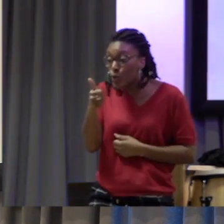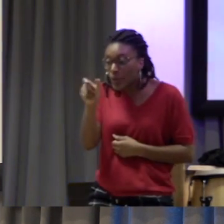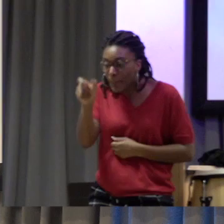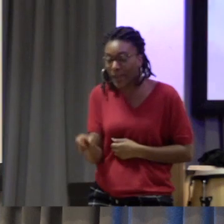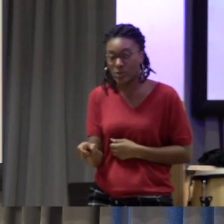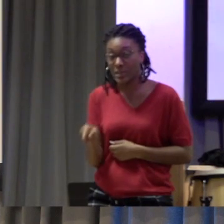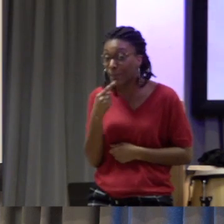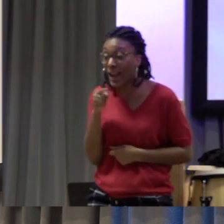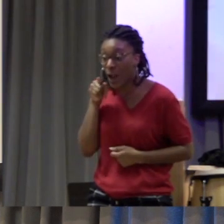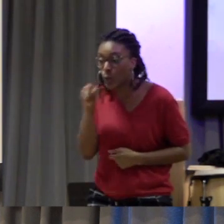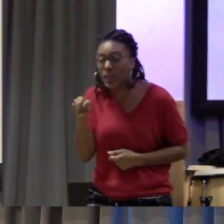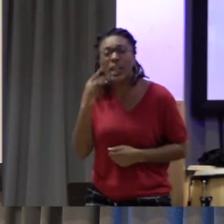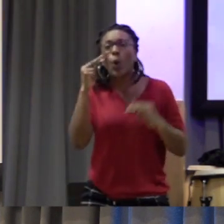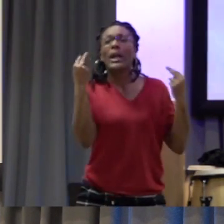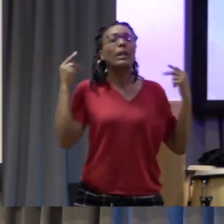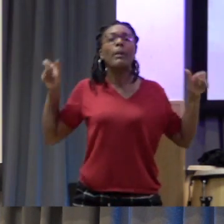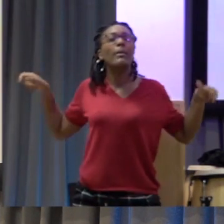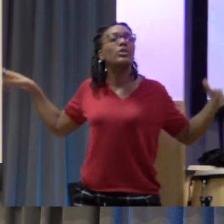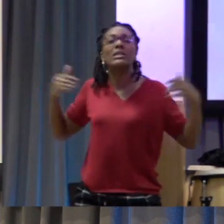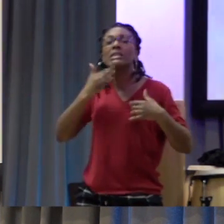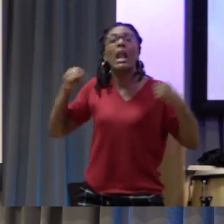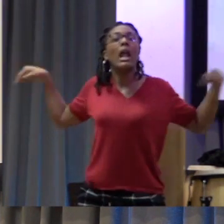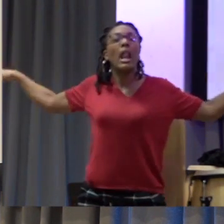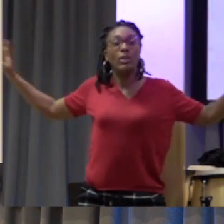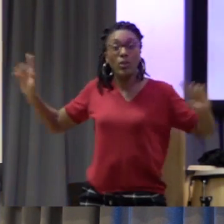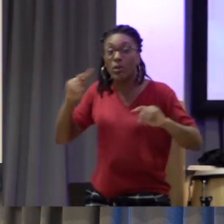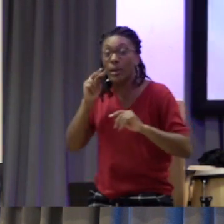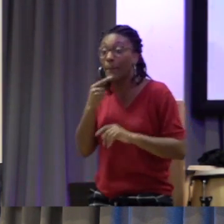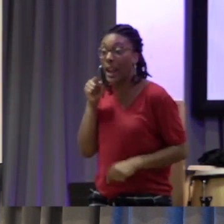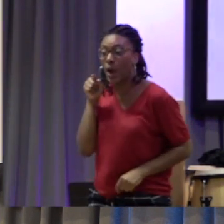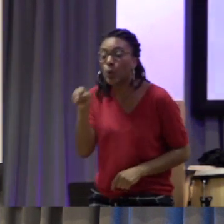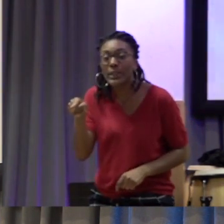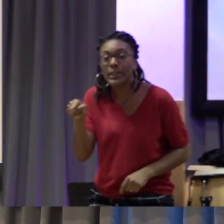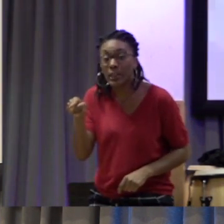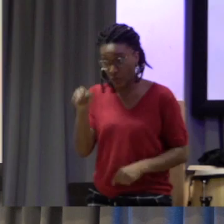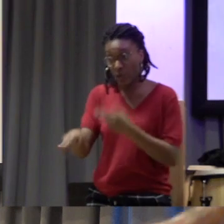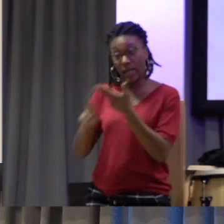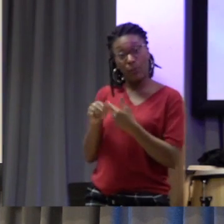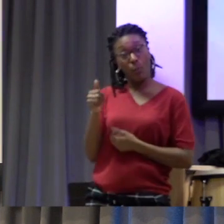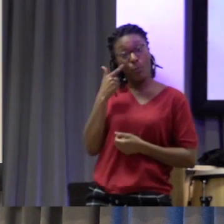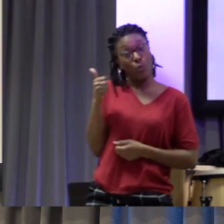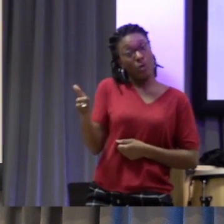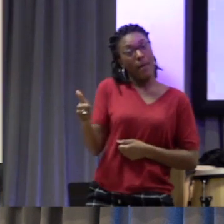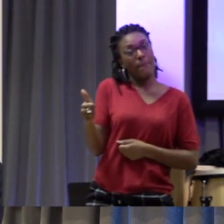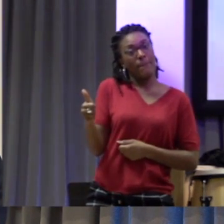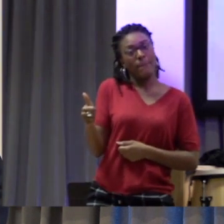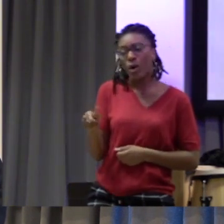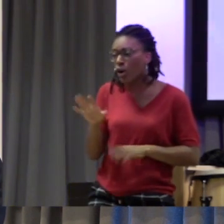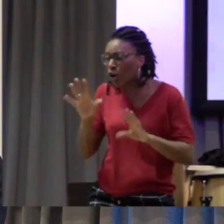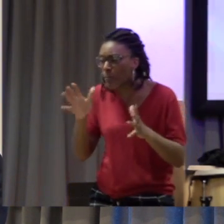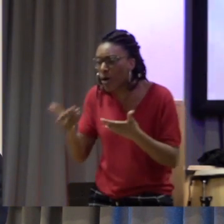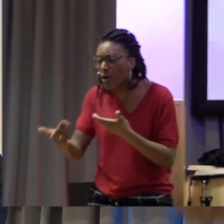personne. Il doit répondre pour lui seul. Comment es-tu